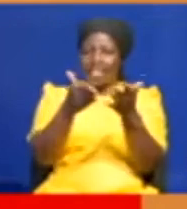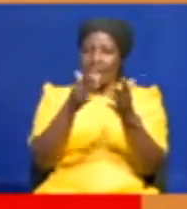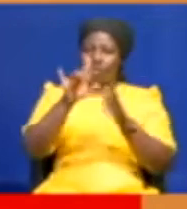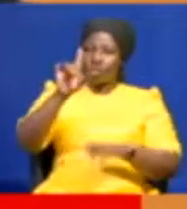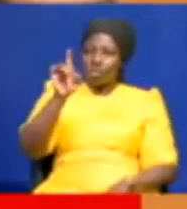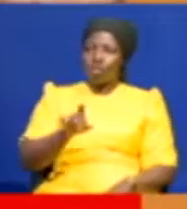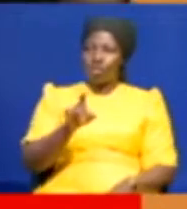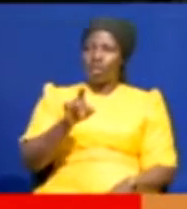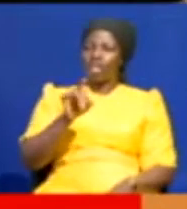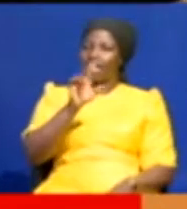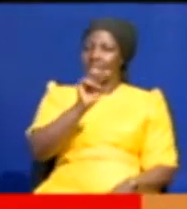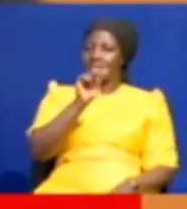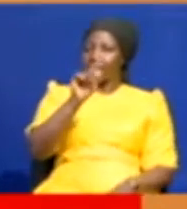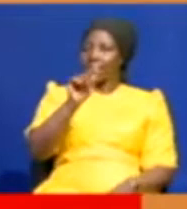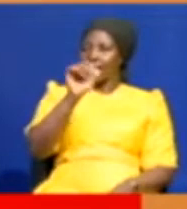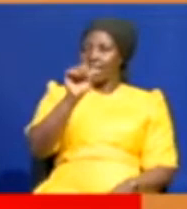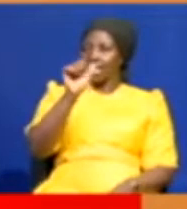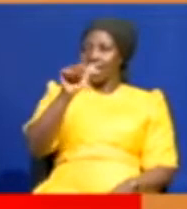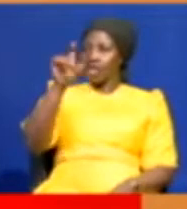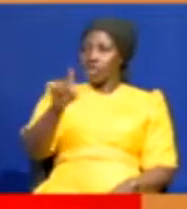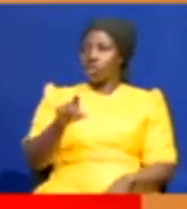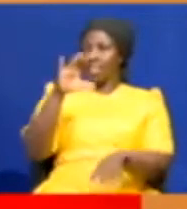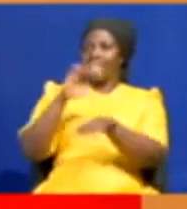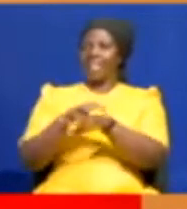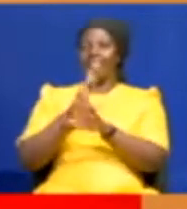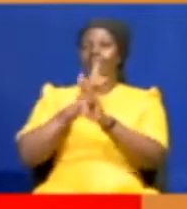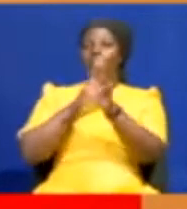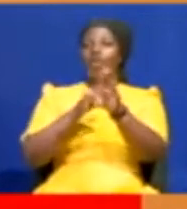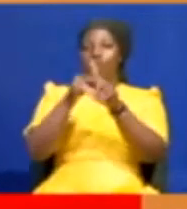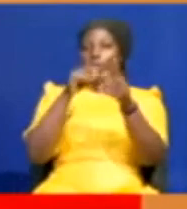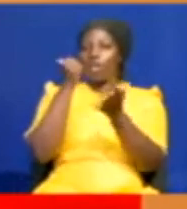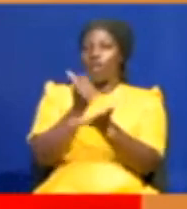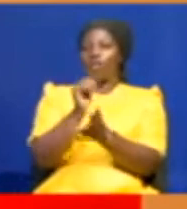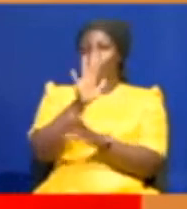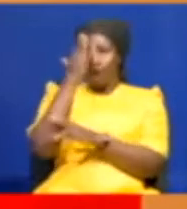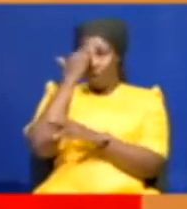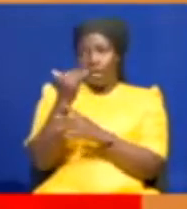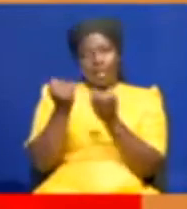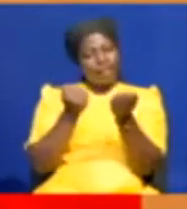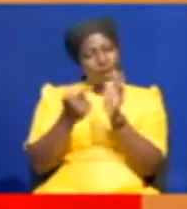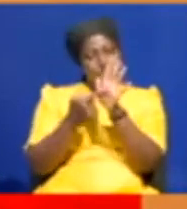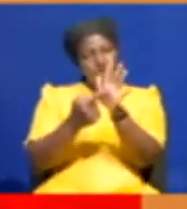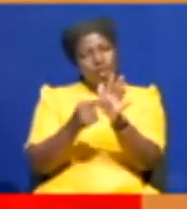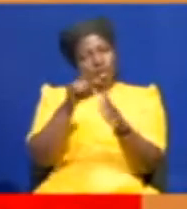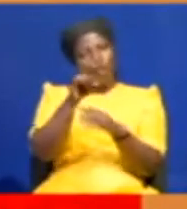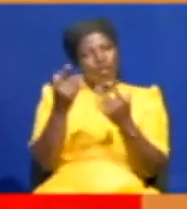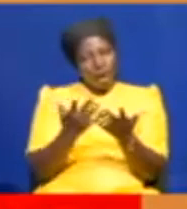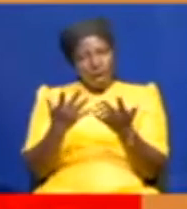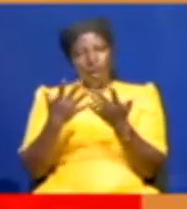haustahili. NTSA wanastahili kuwa wanapata ripoti wakiwa kwa ofisi. Manake gari linaonyeshana liko wapi, linaenda mwendo